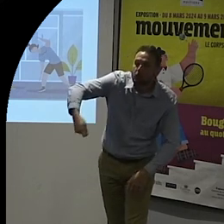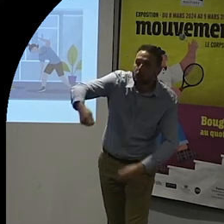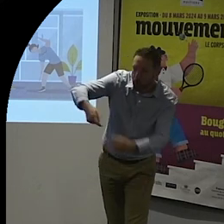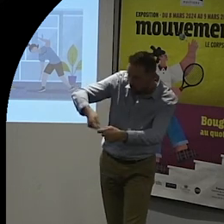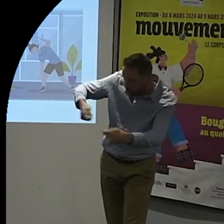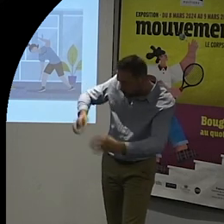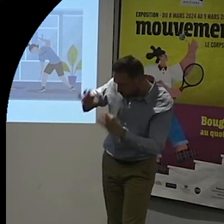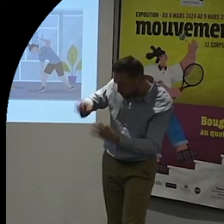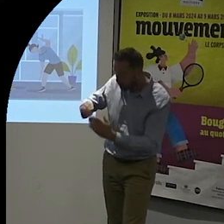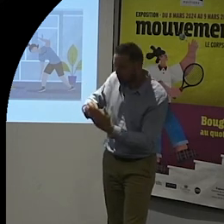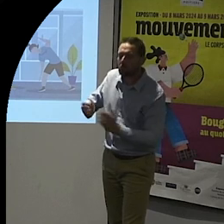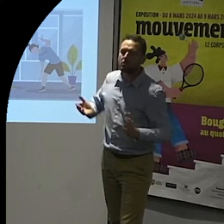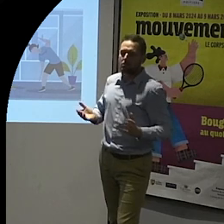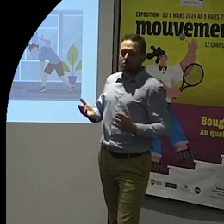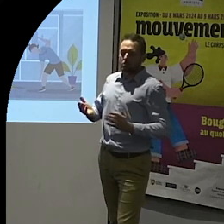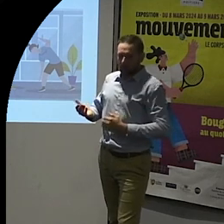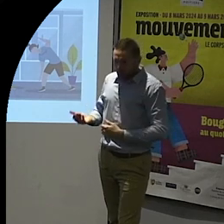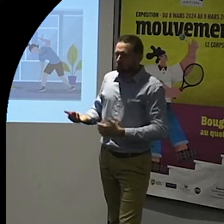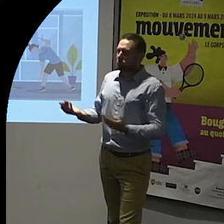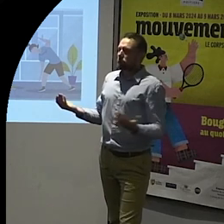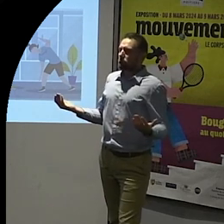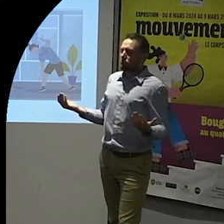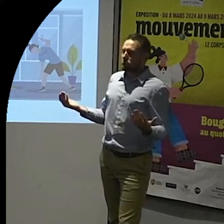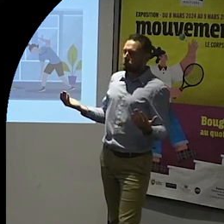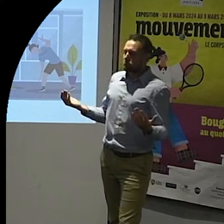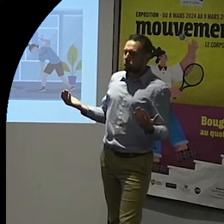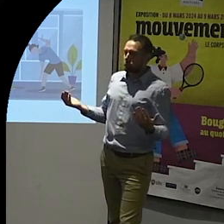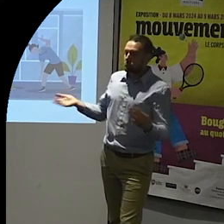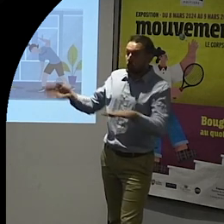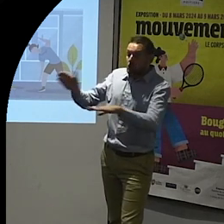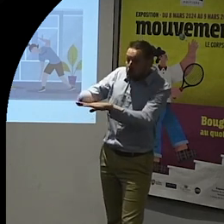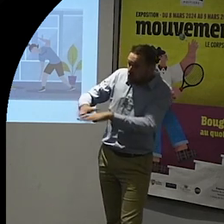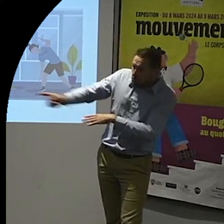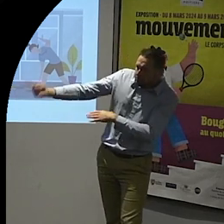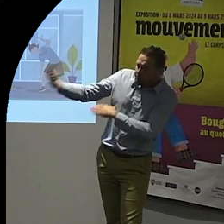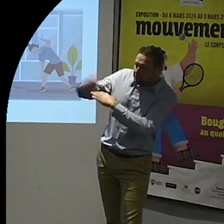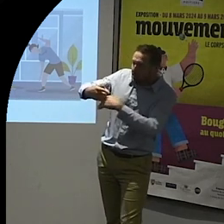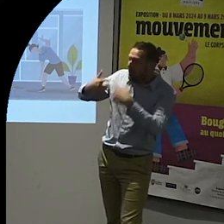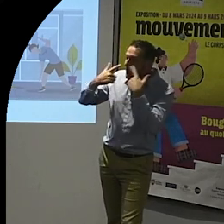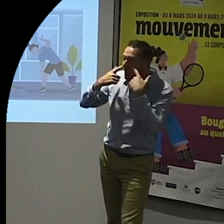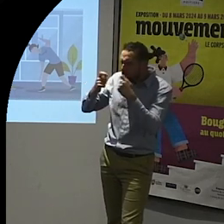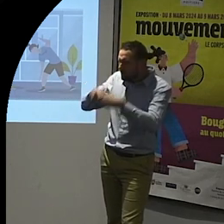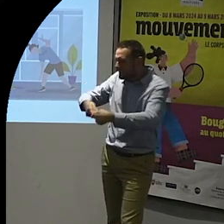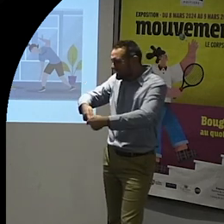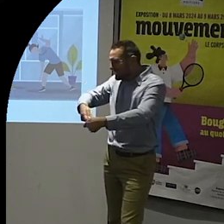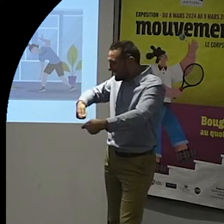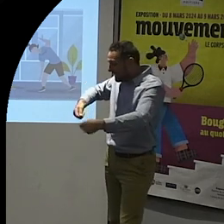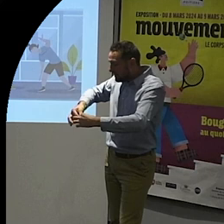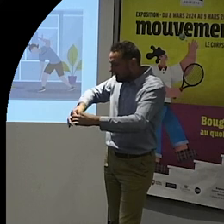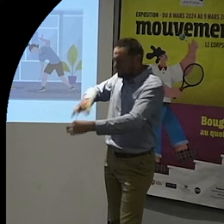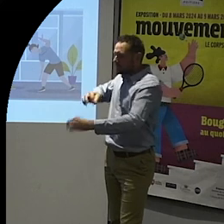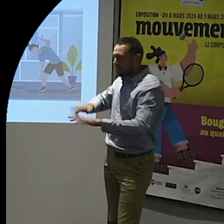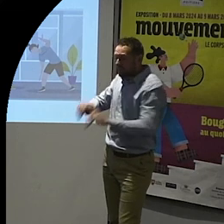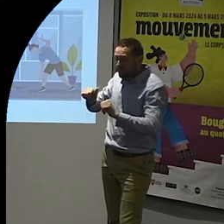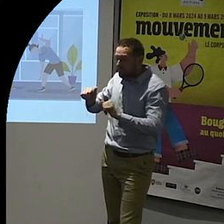le monde bienveillant, et là, on m'a dit, surtout, il faut faire attention à ne pas déchirer la toile, le machin. Donc, évidemment,